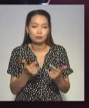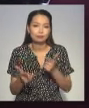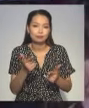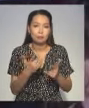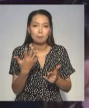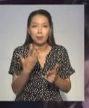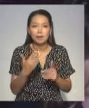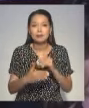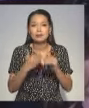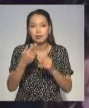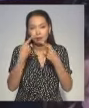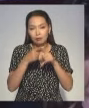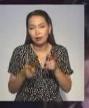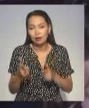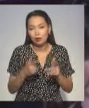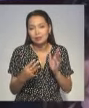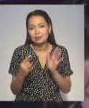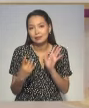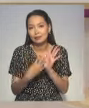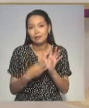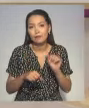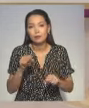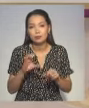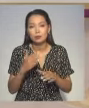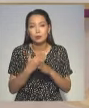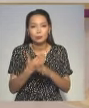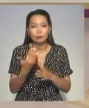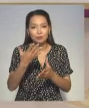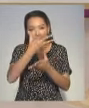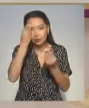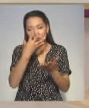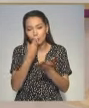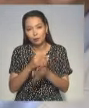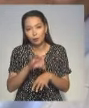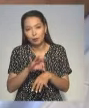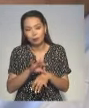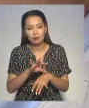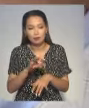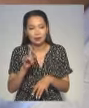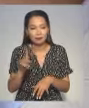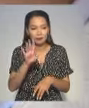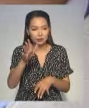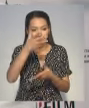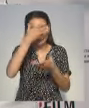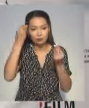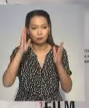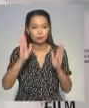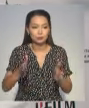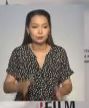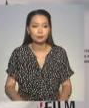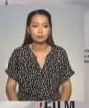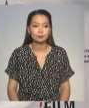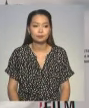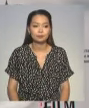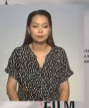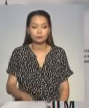технологической готовности из 9 возможных. С ее помощью аллергики забудут о своем недуге навсегда, уверяют ученые. За один